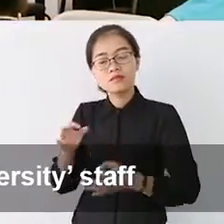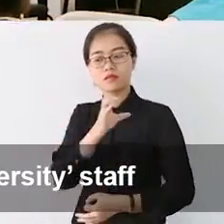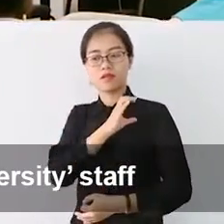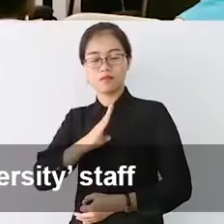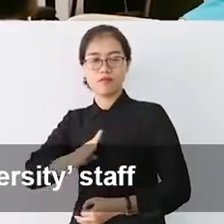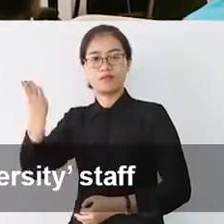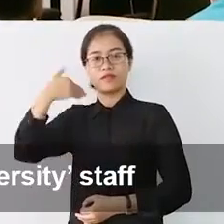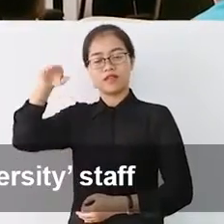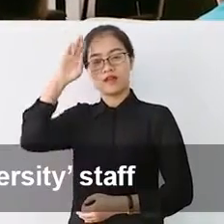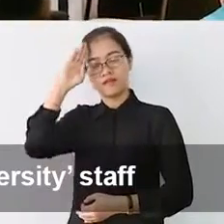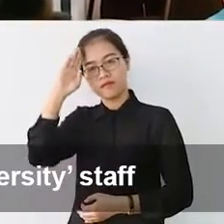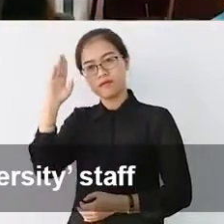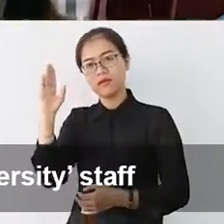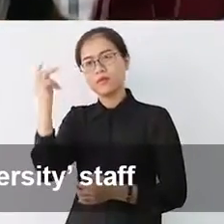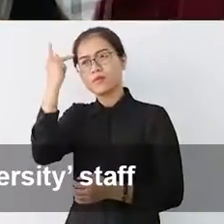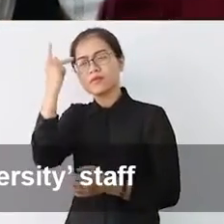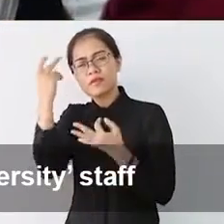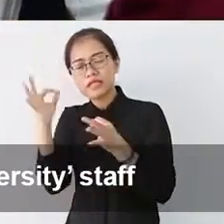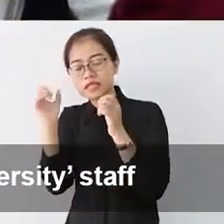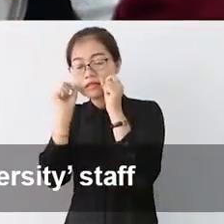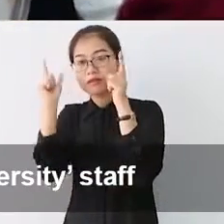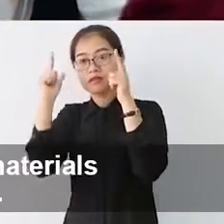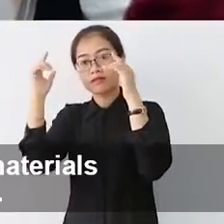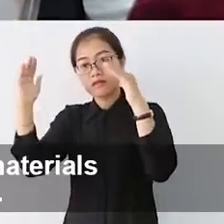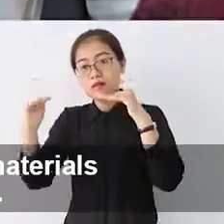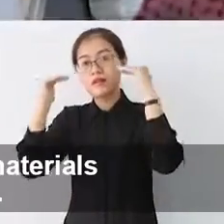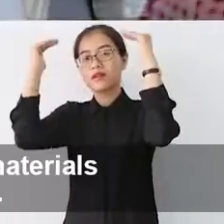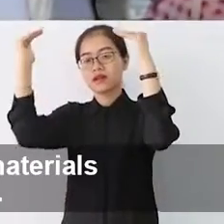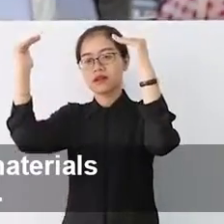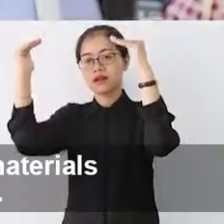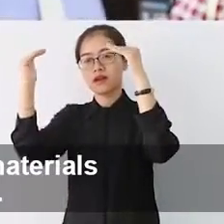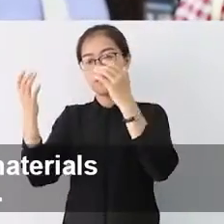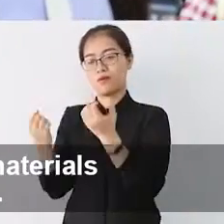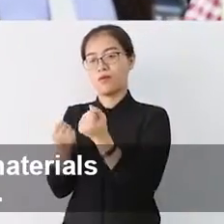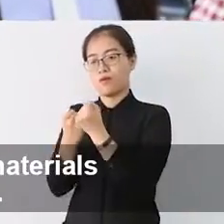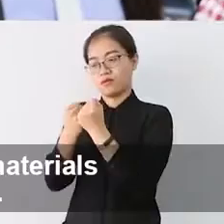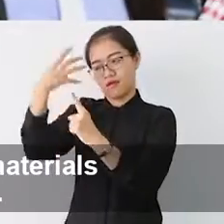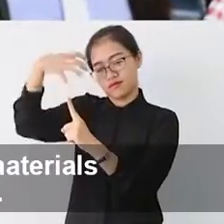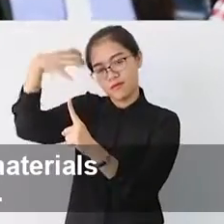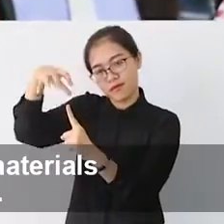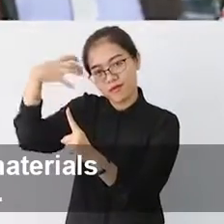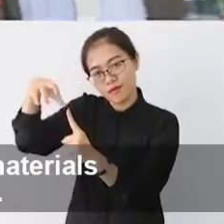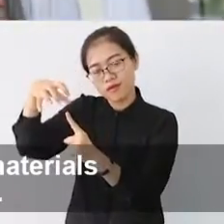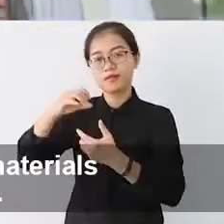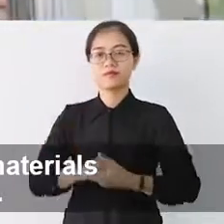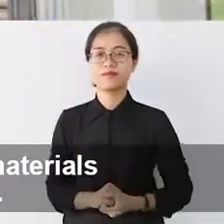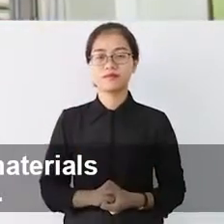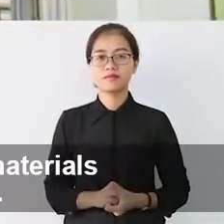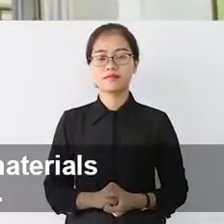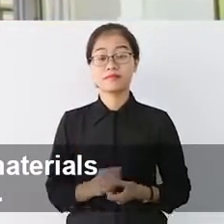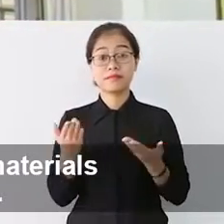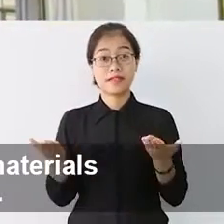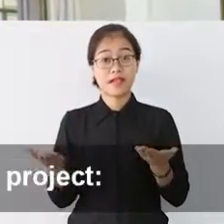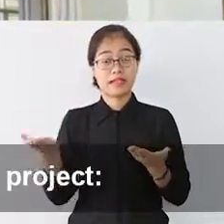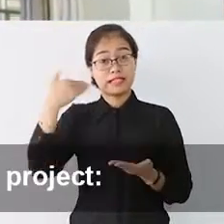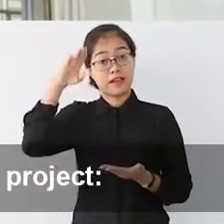còn cung cấp các khóa tập huấn nâng cao nhận thức cho cán bộ giảng viên để giúp họ hiểu và biết cách điều chỉnh hợp lý nhằm hỗ trợ sinh viên khuyết tật hiệu